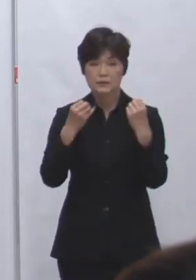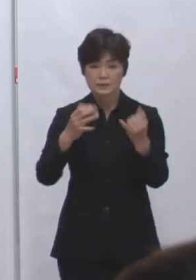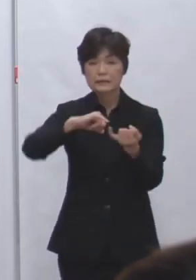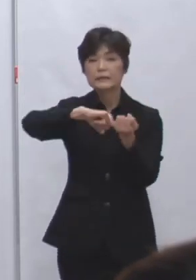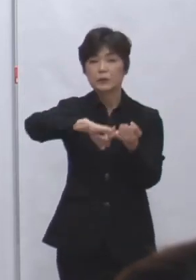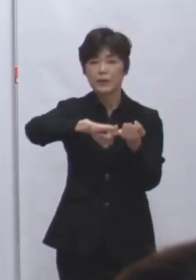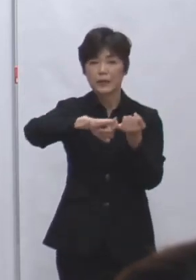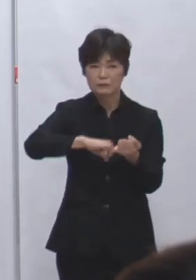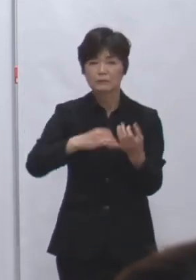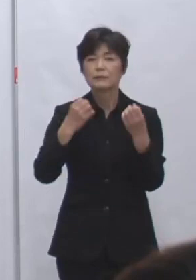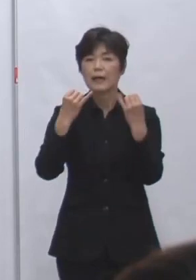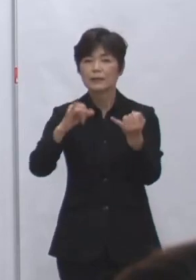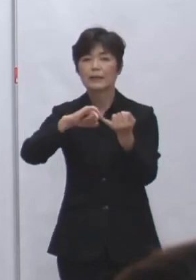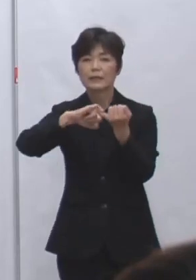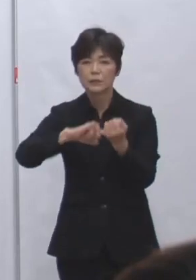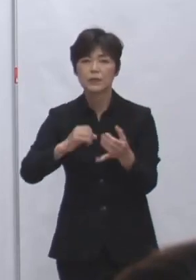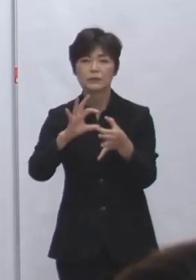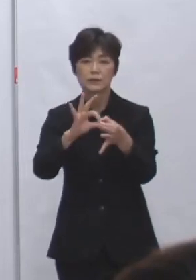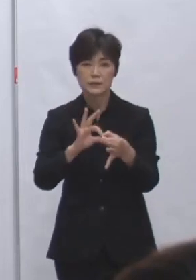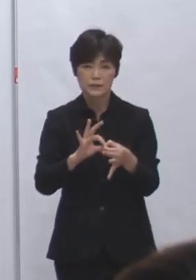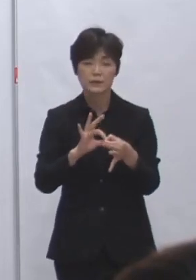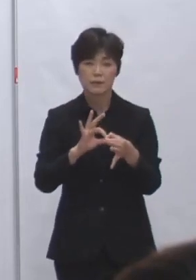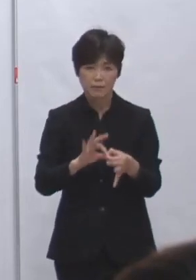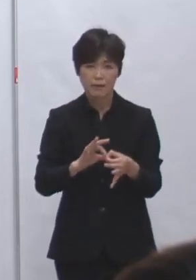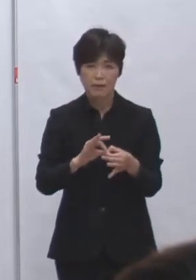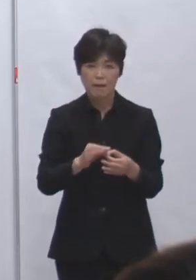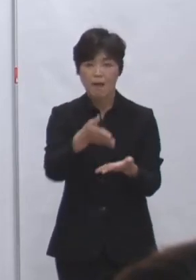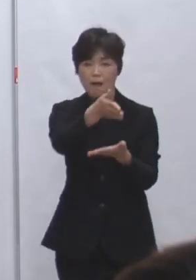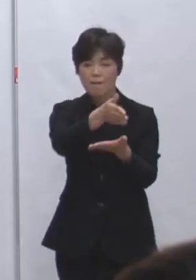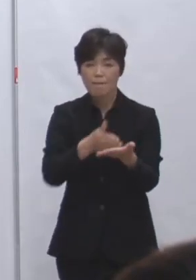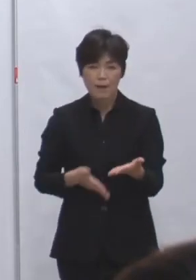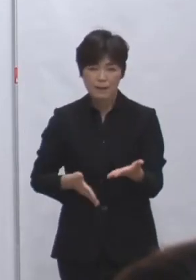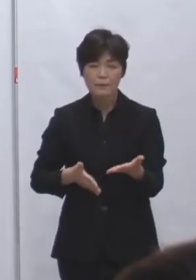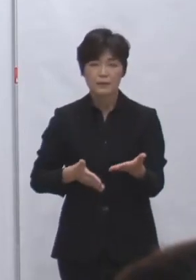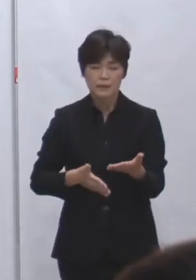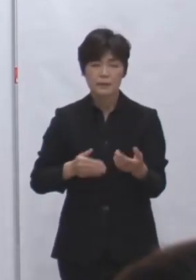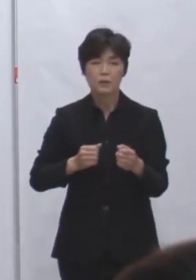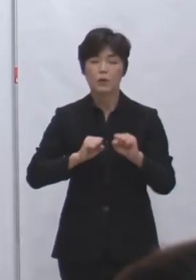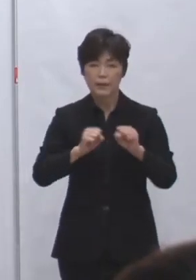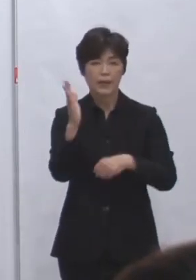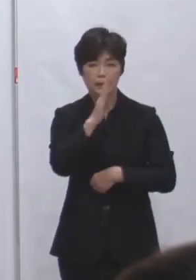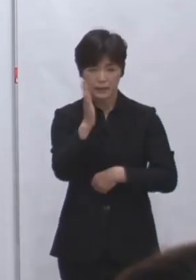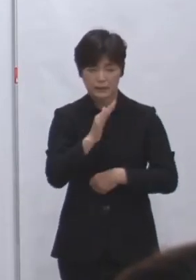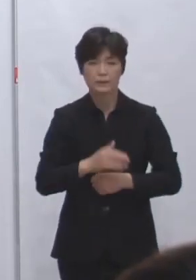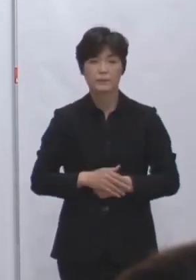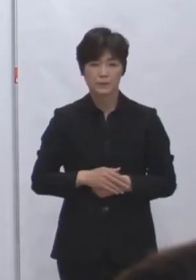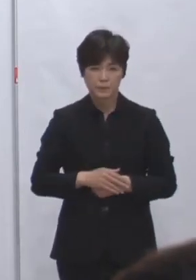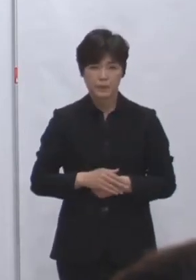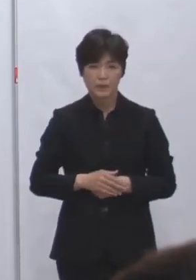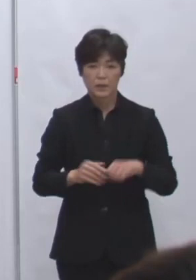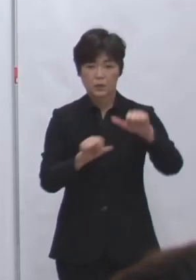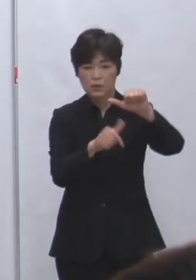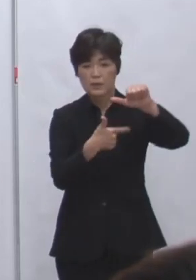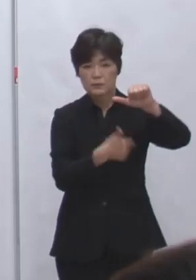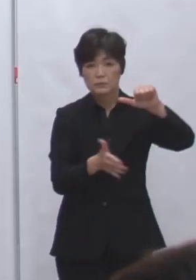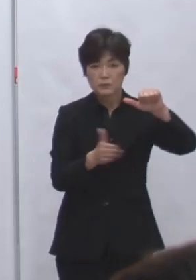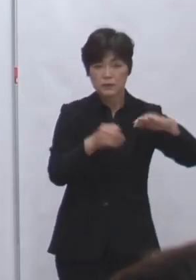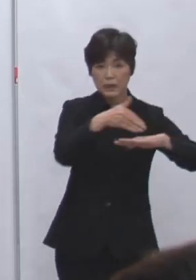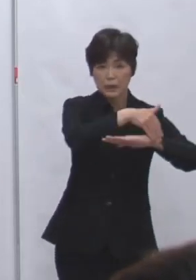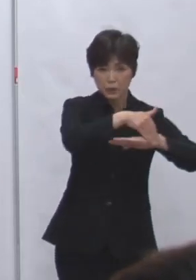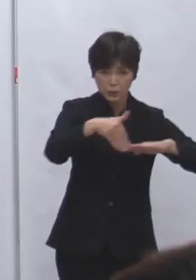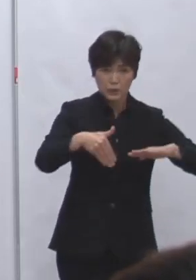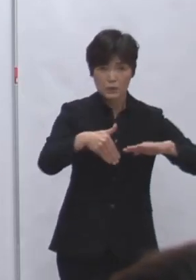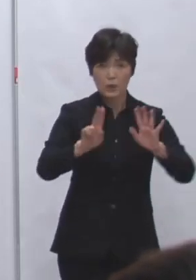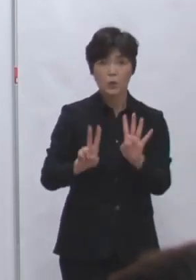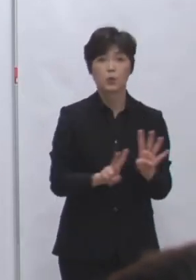予約、新たな予約についてですね、割引対象外といたします。さらに5月6日から予定しておりまし